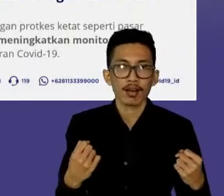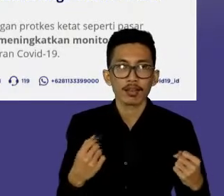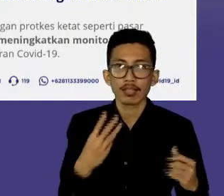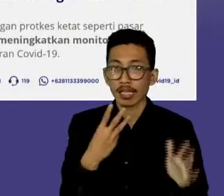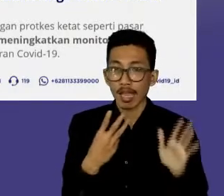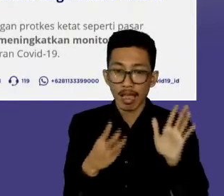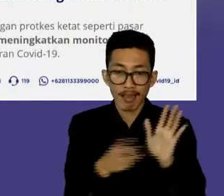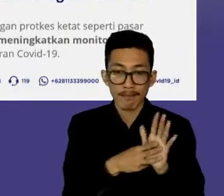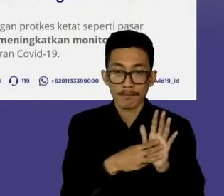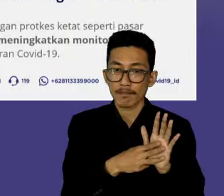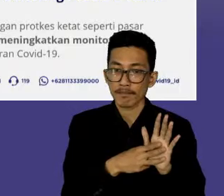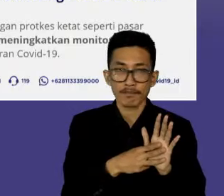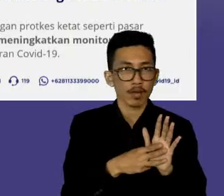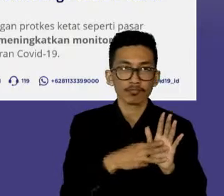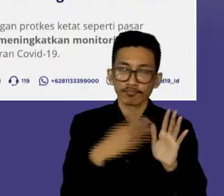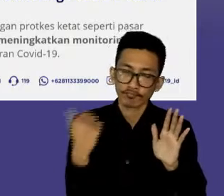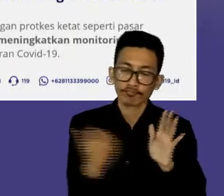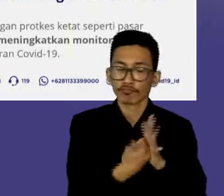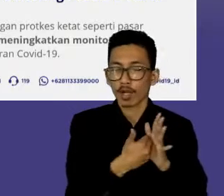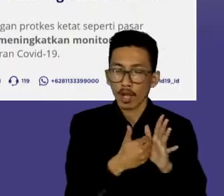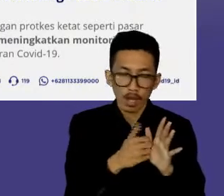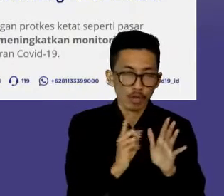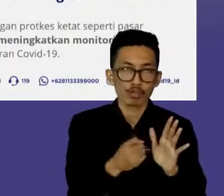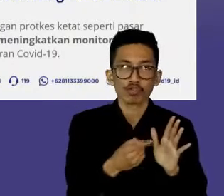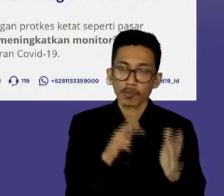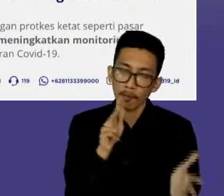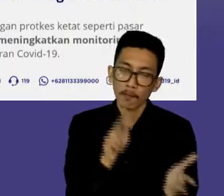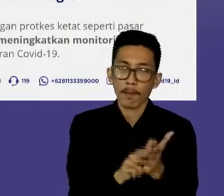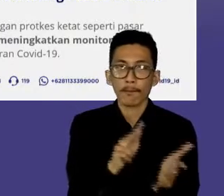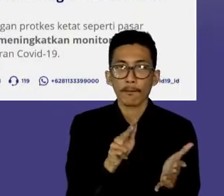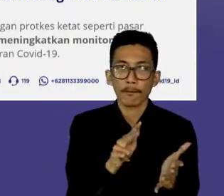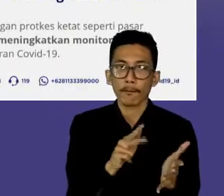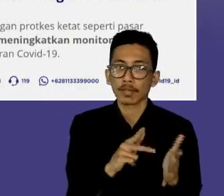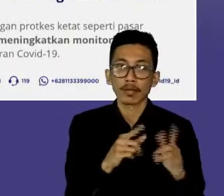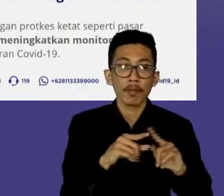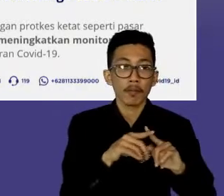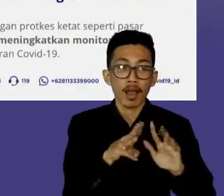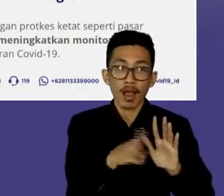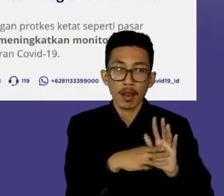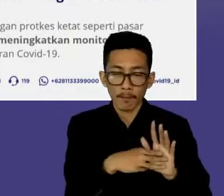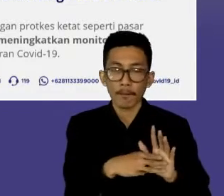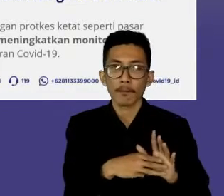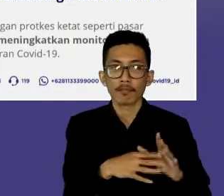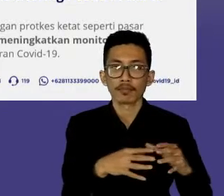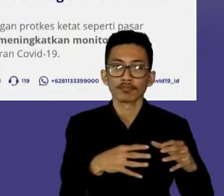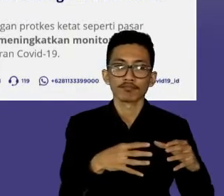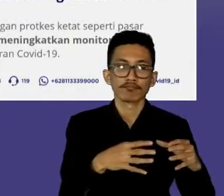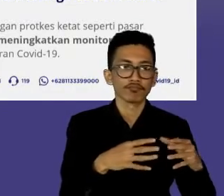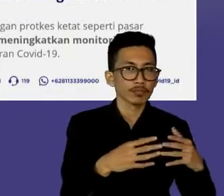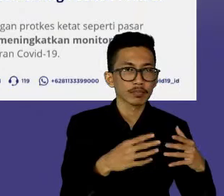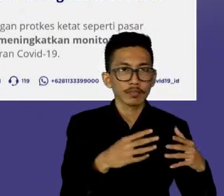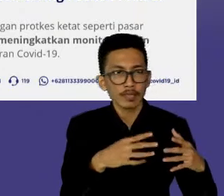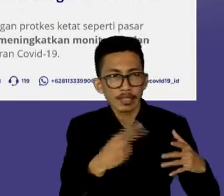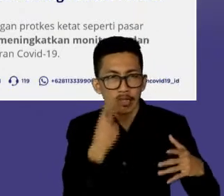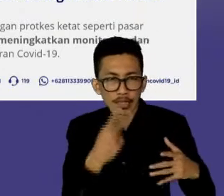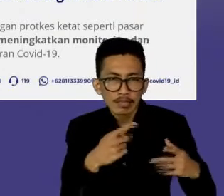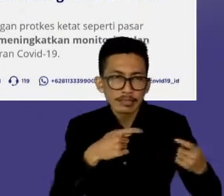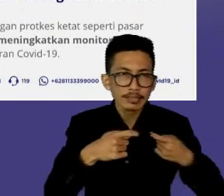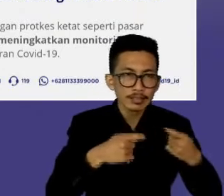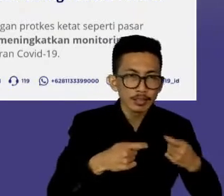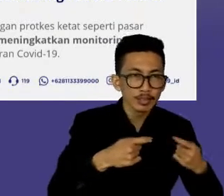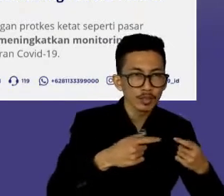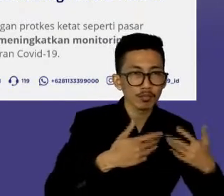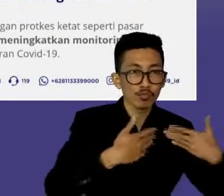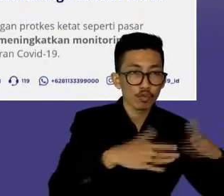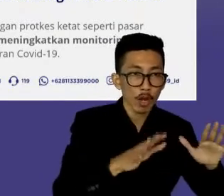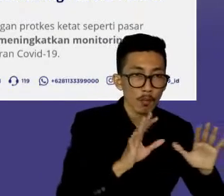3M-nya nggak boleh dilepas, selalu dilakukan. Kita tahu ada level PPKM, maka disesuaikan mana yang boleh beroperasi, mana yang tidak boleh beroperasi,